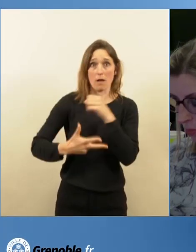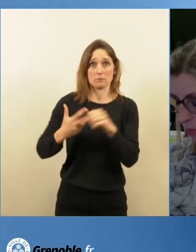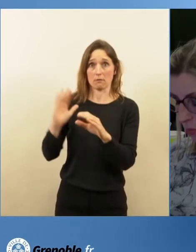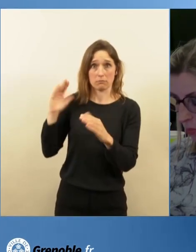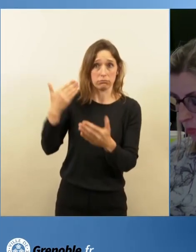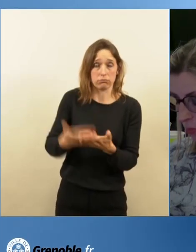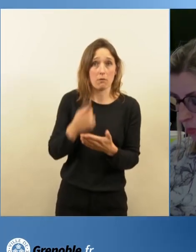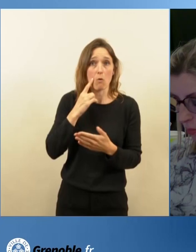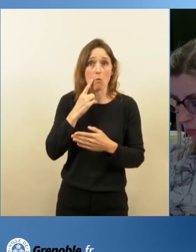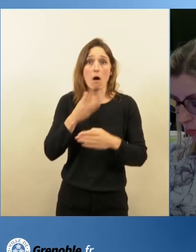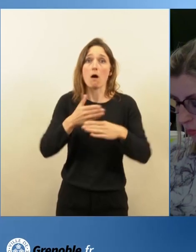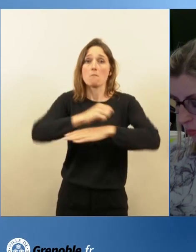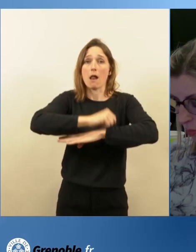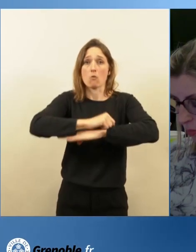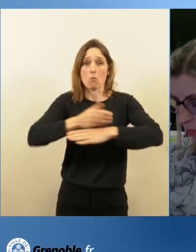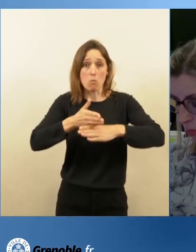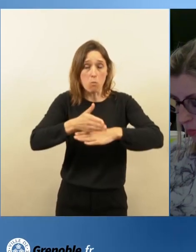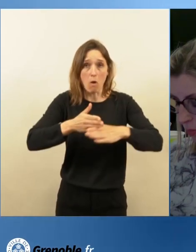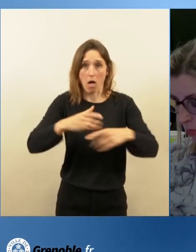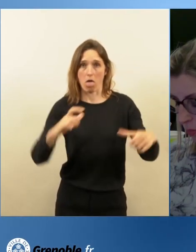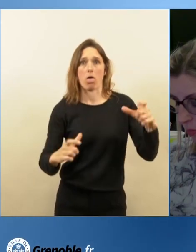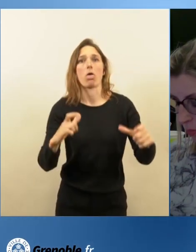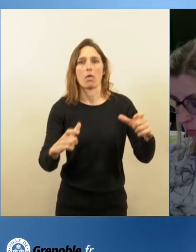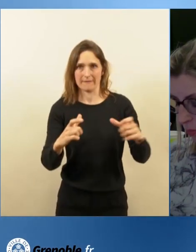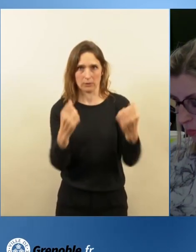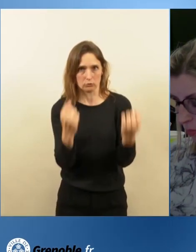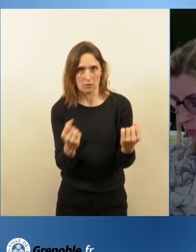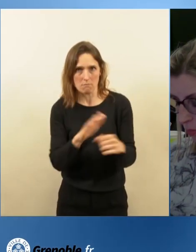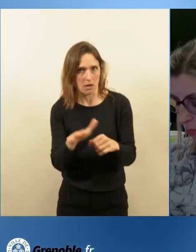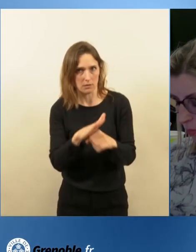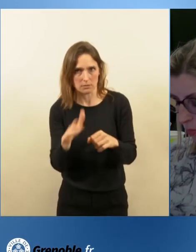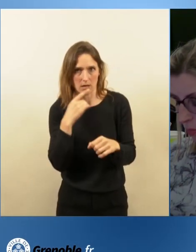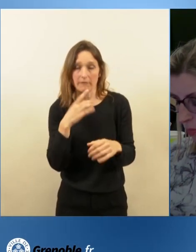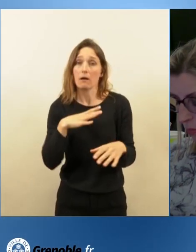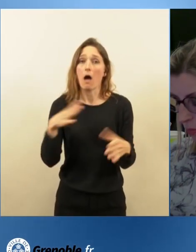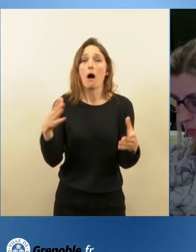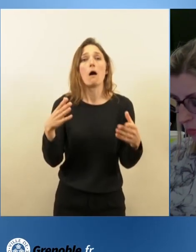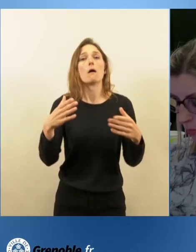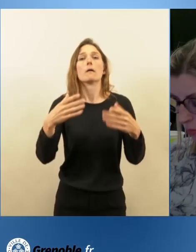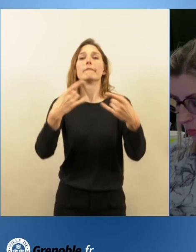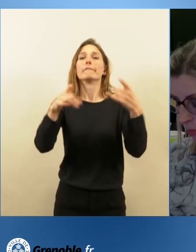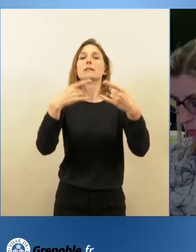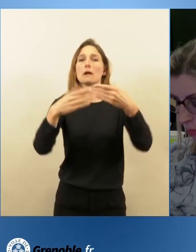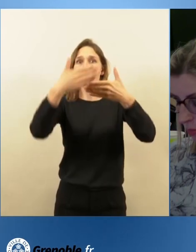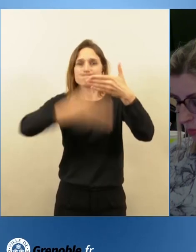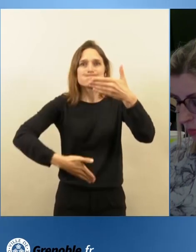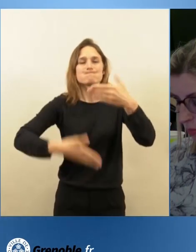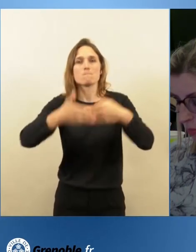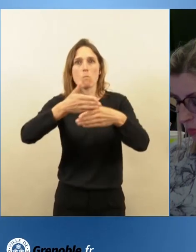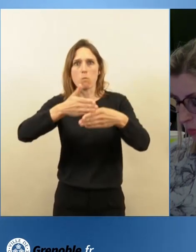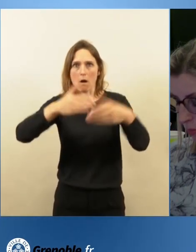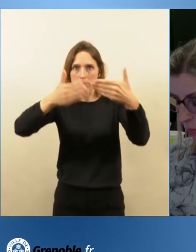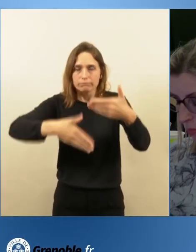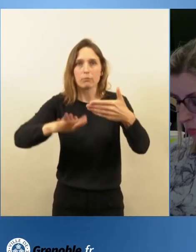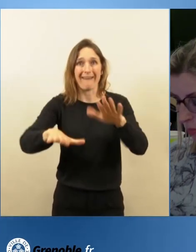balcons en bois n'est plus assurée il y a donc des planches sur les vitres des des habitants pour empêcher les locataires de